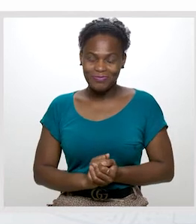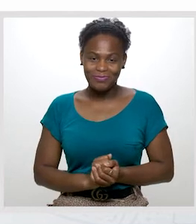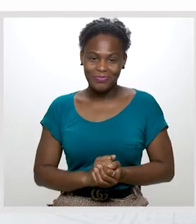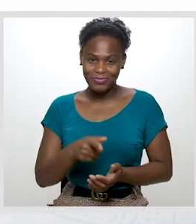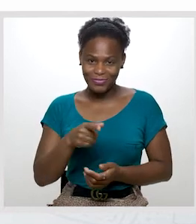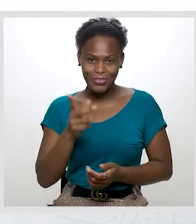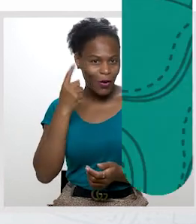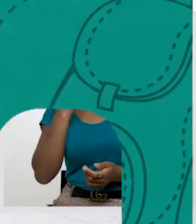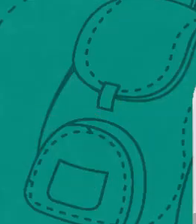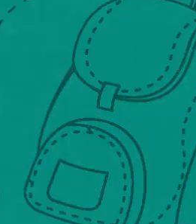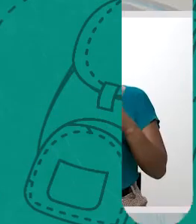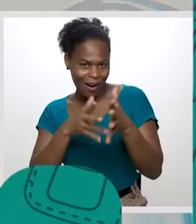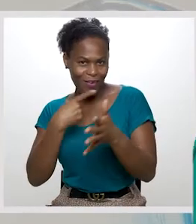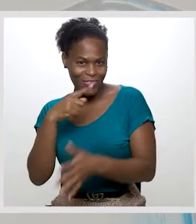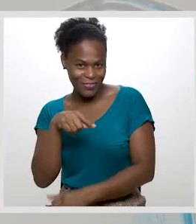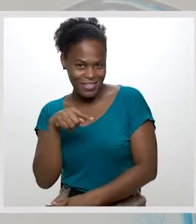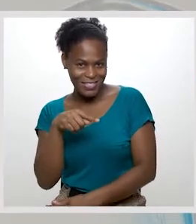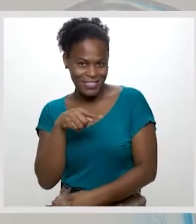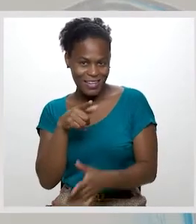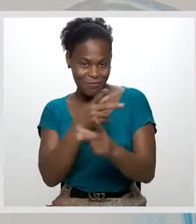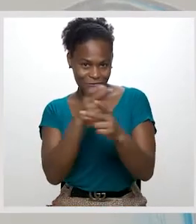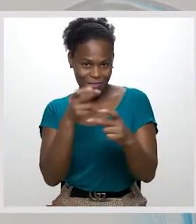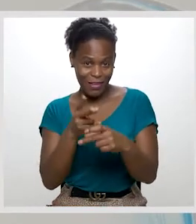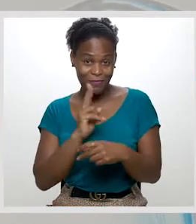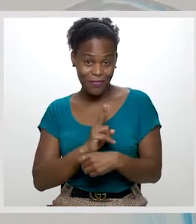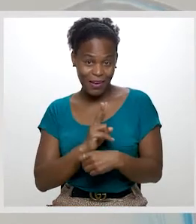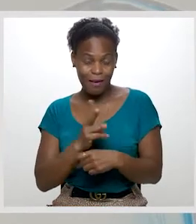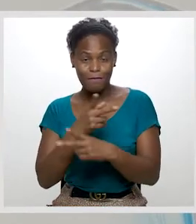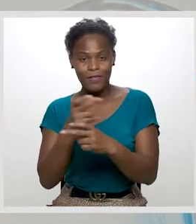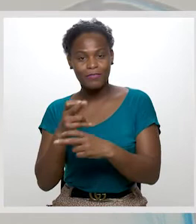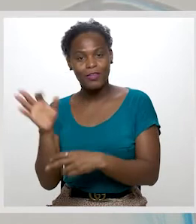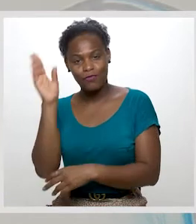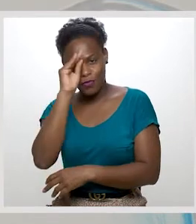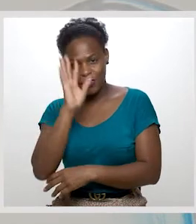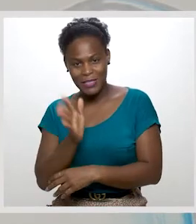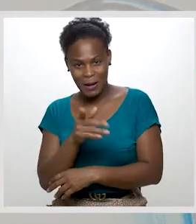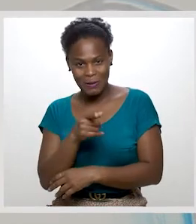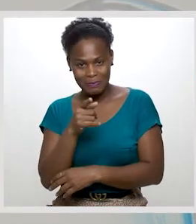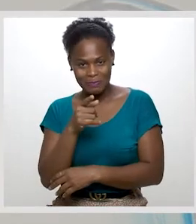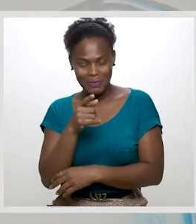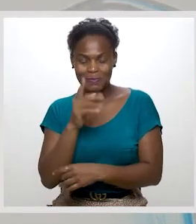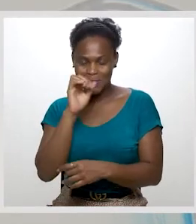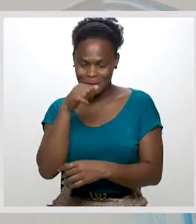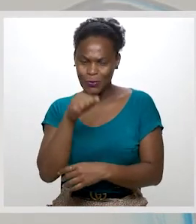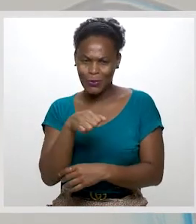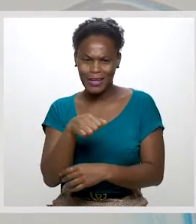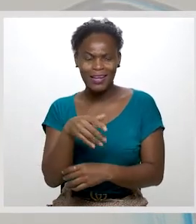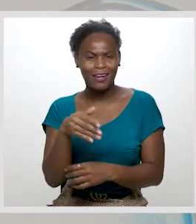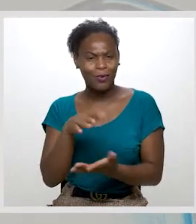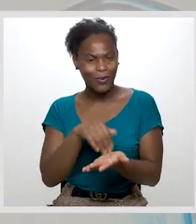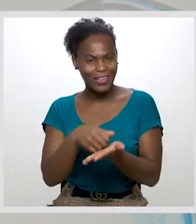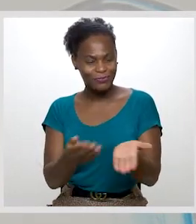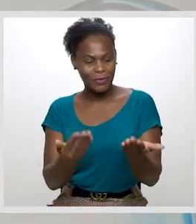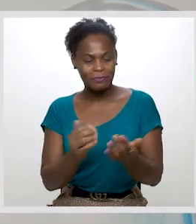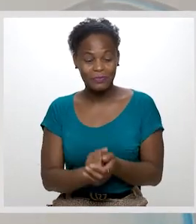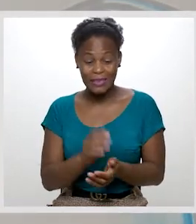Mystère. Tu as réécouté le dialogue et tu as trouvé les affirmations vraies et les affirmations fausses? Je sais que oui. On